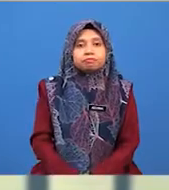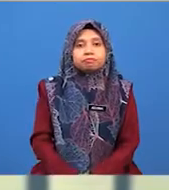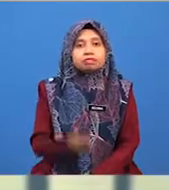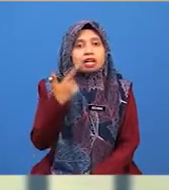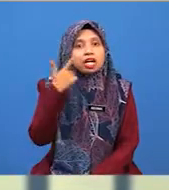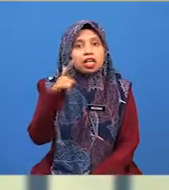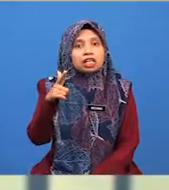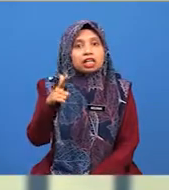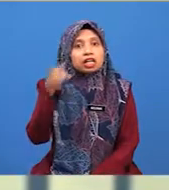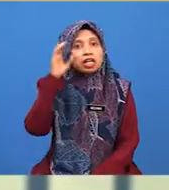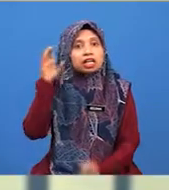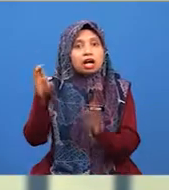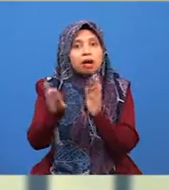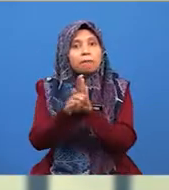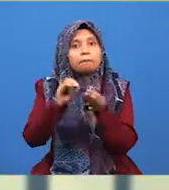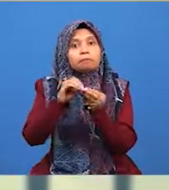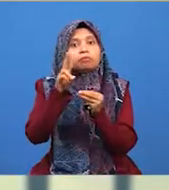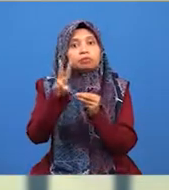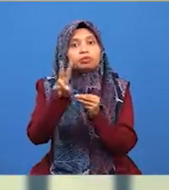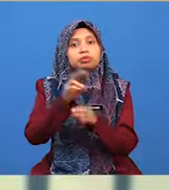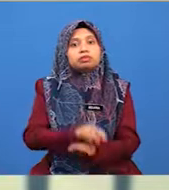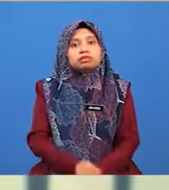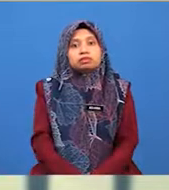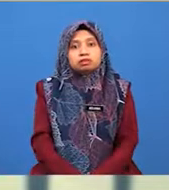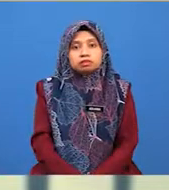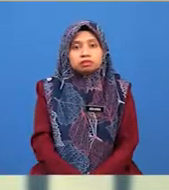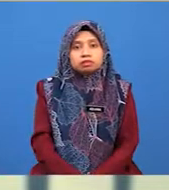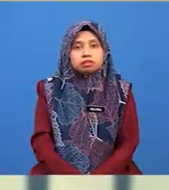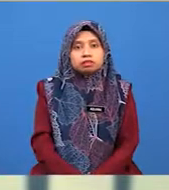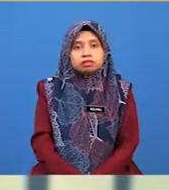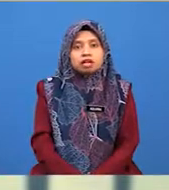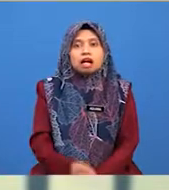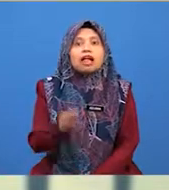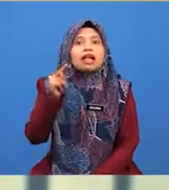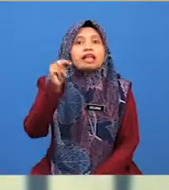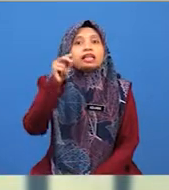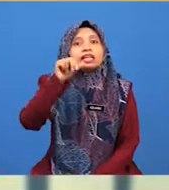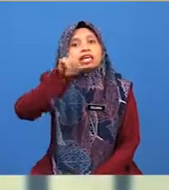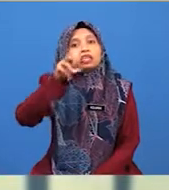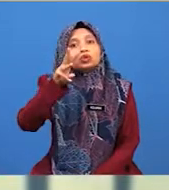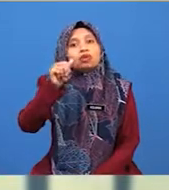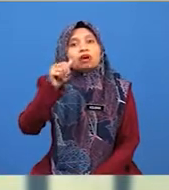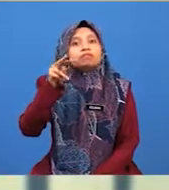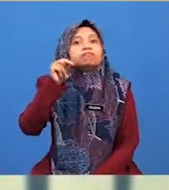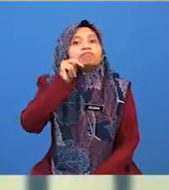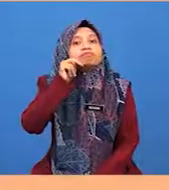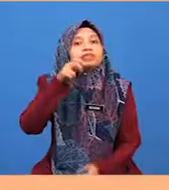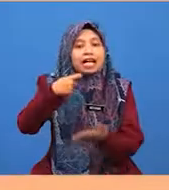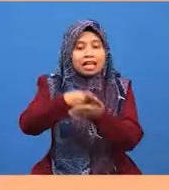Lihat pula gambar yang kedua ini. Najwa tiba di mana?